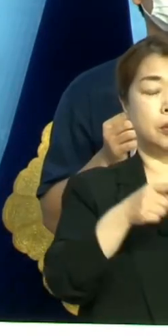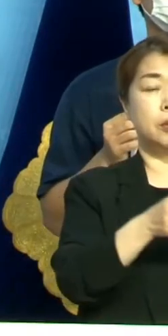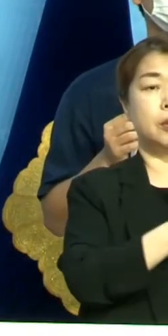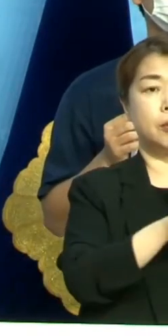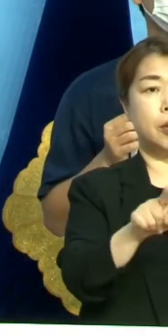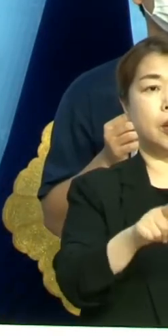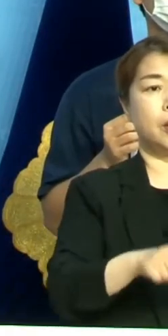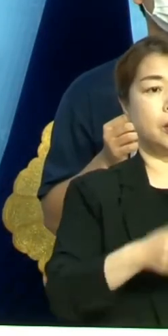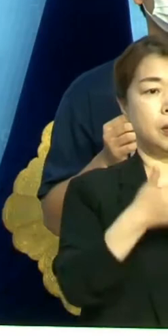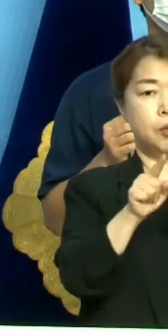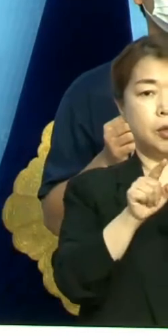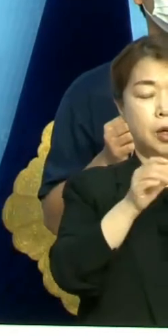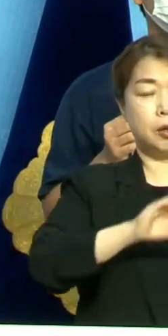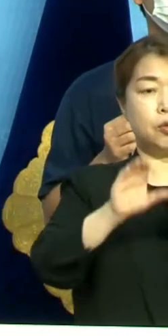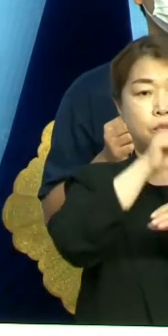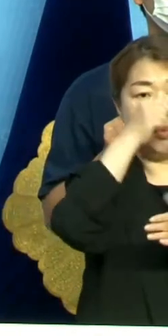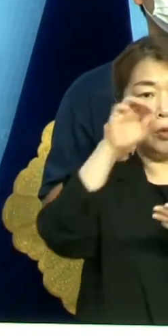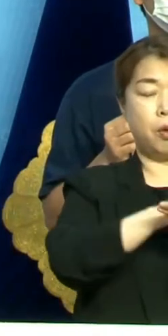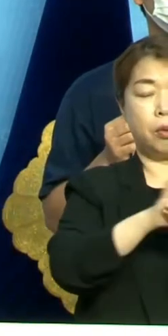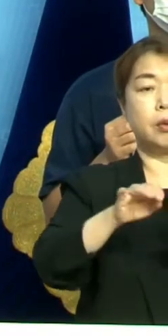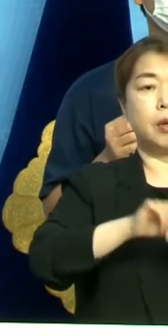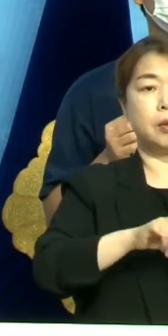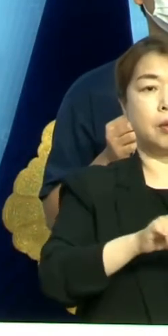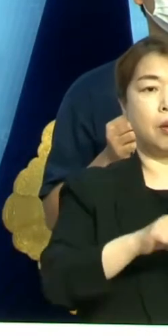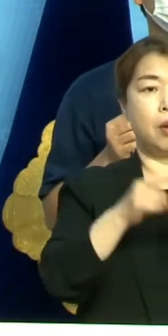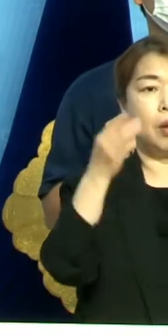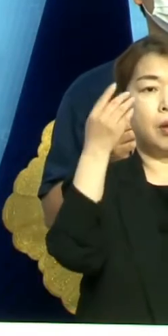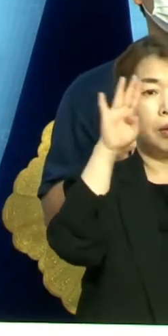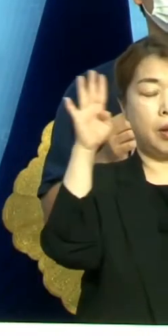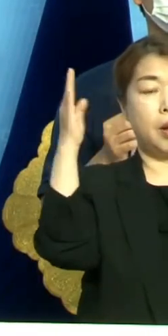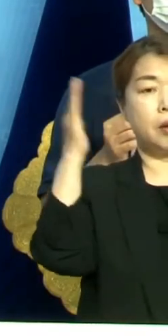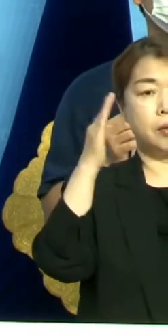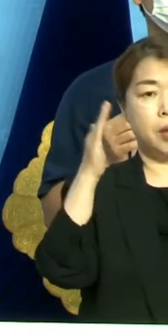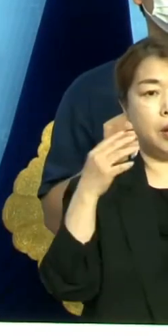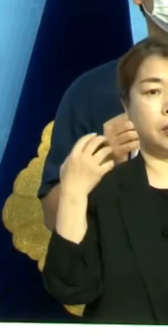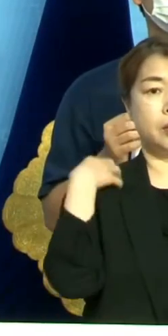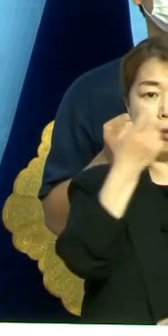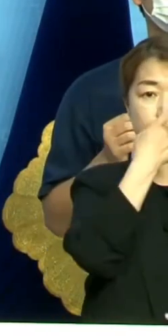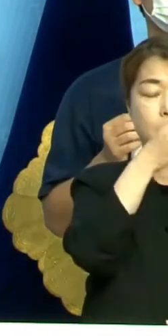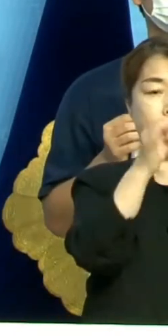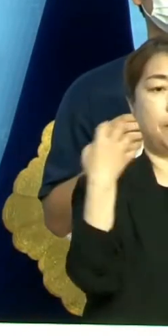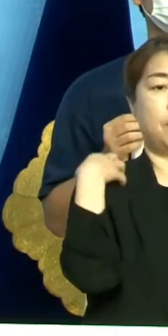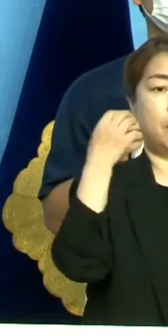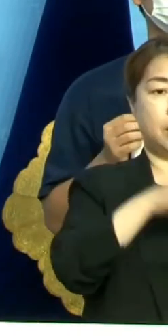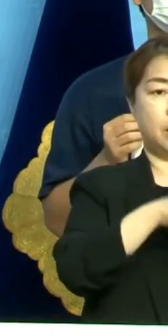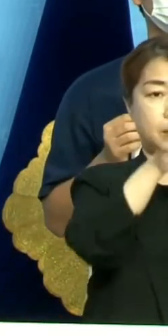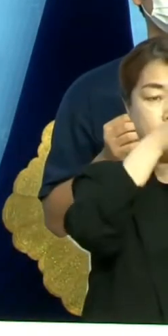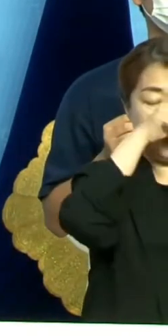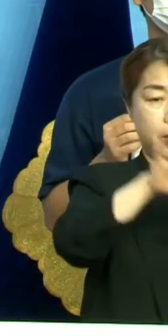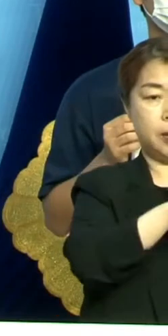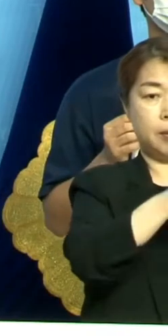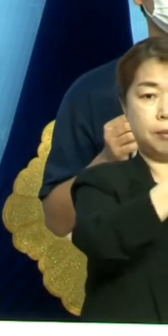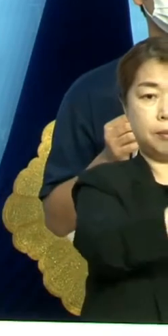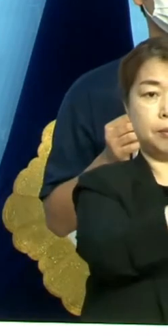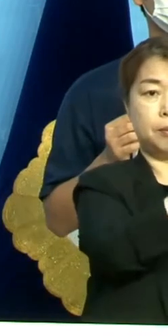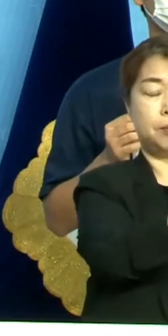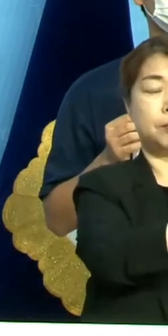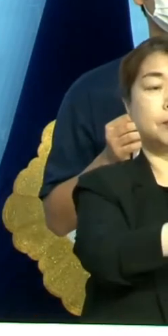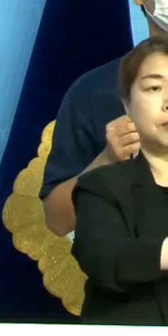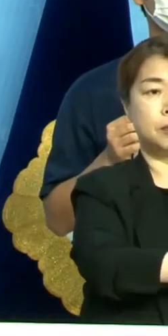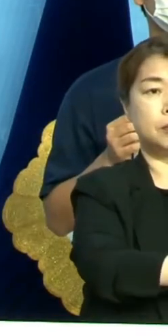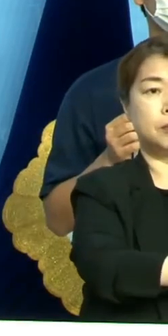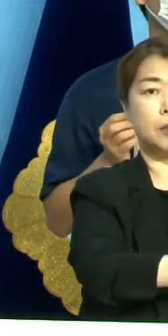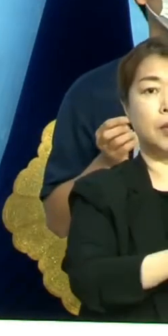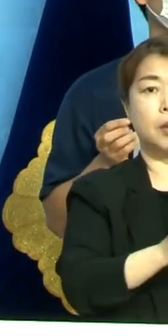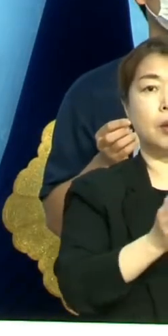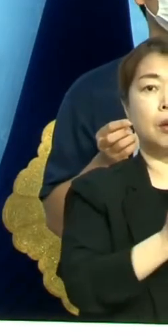3처 추경 의 대학생 등록금 반한 예산을 아 책정해 씁니다 아